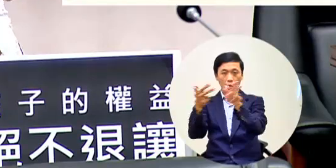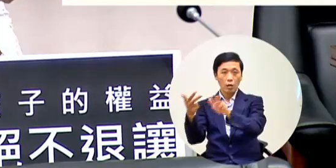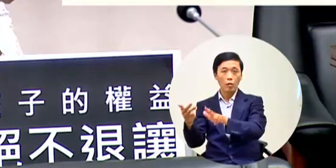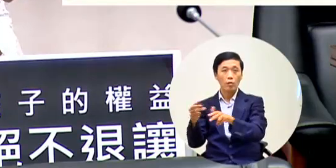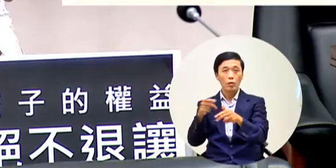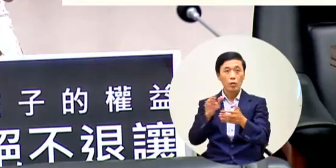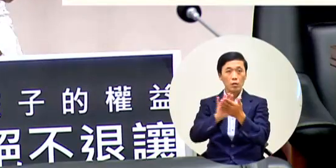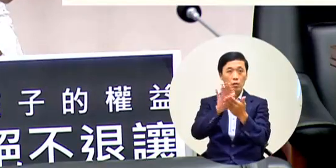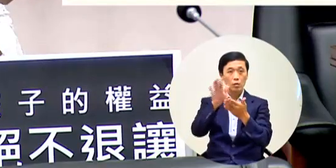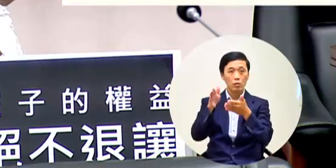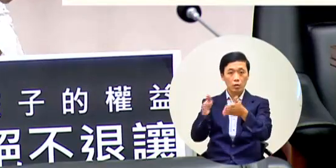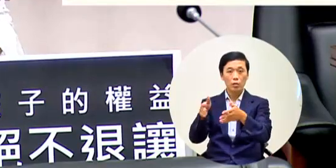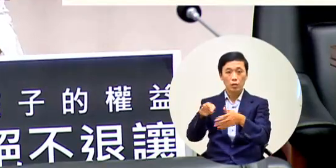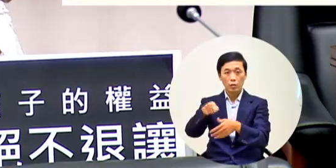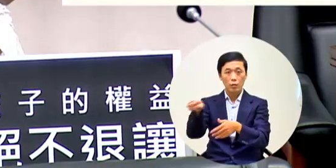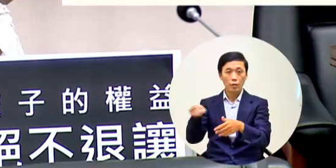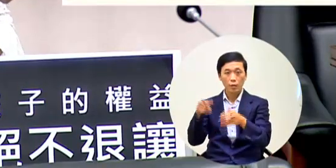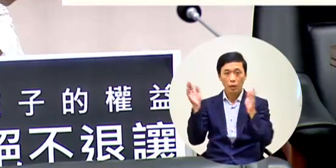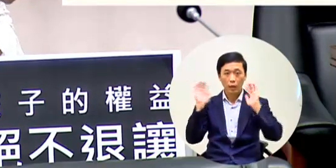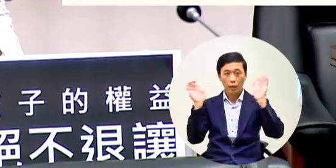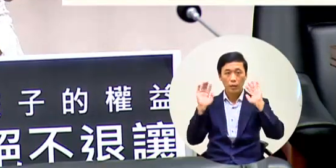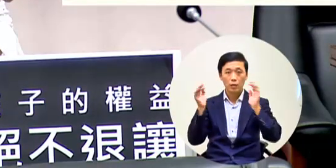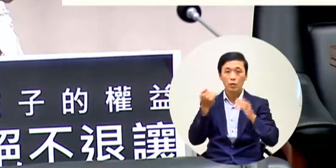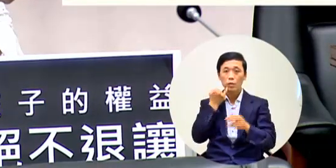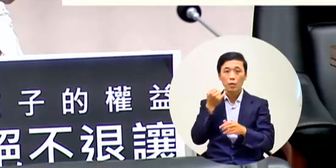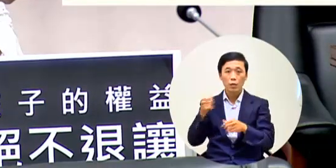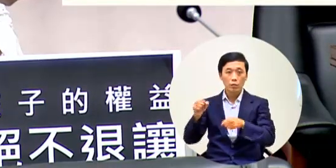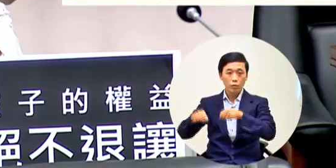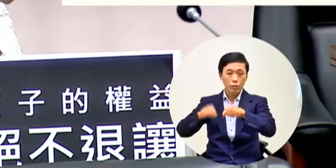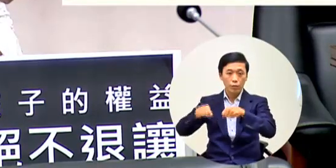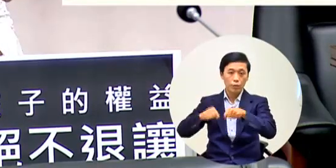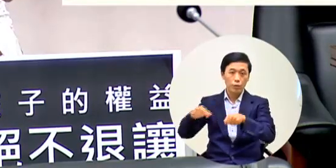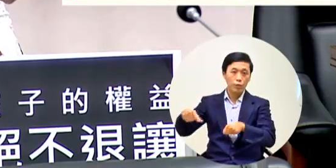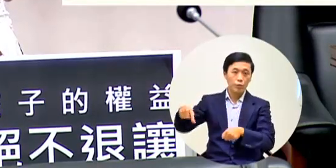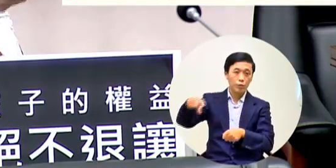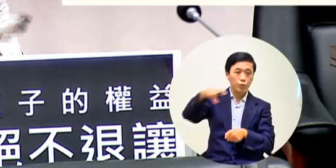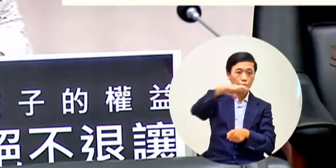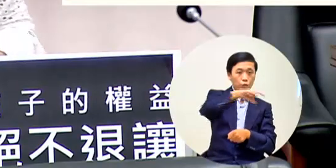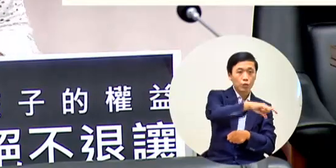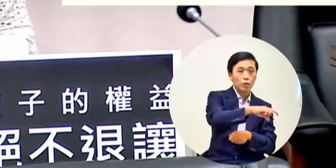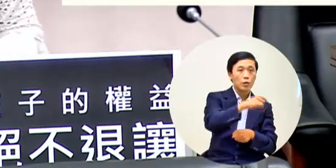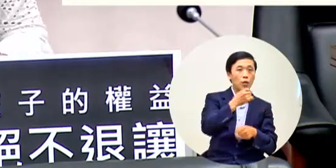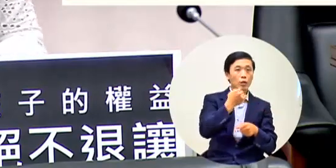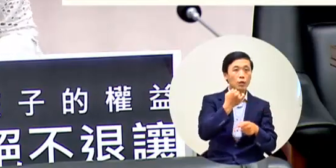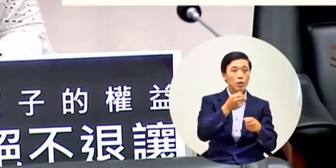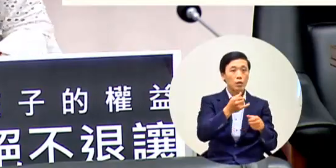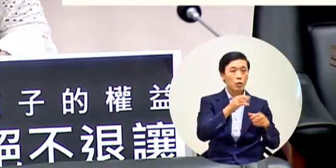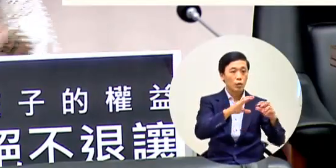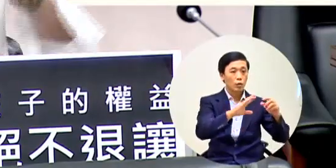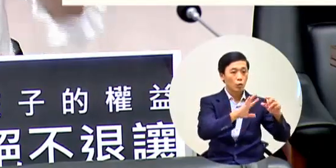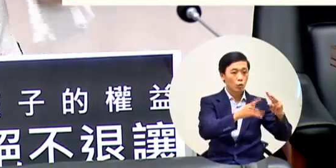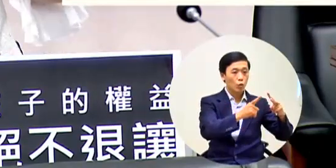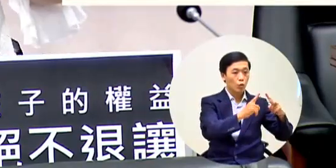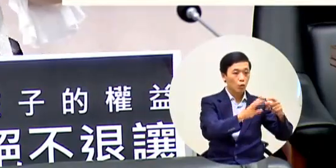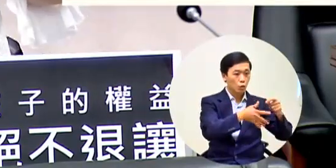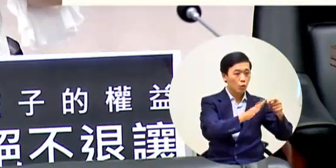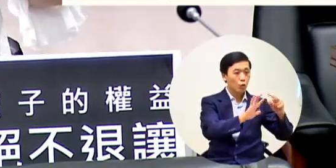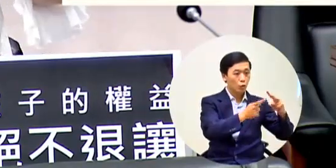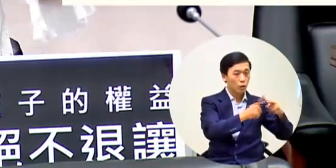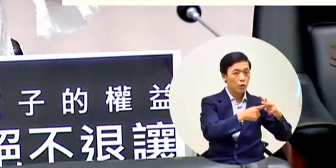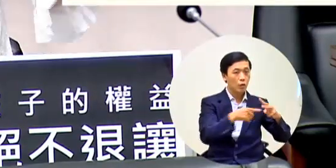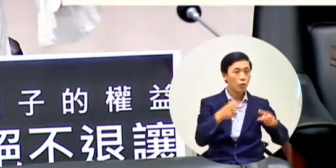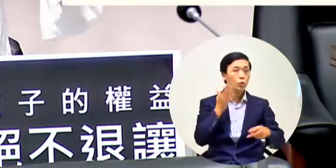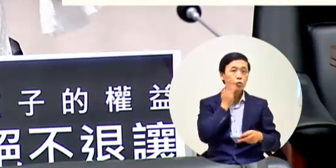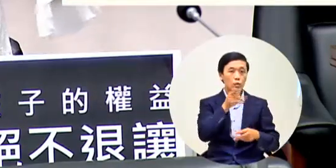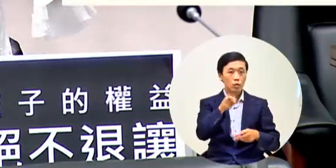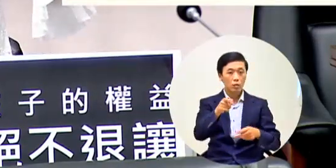的小孩子能够顺利，跟包括这边能够通行到我们的翠屏国中小来。好，那这个当然是一个大